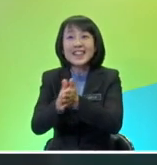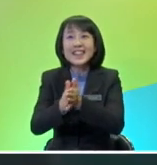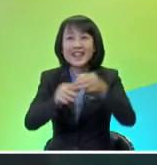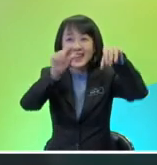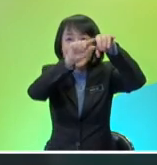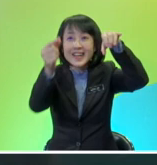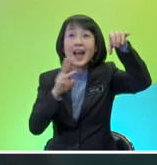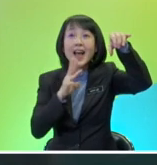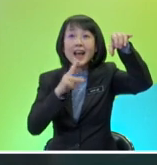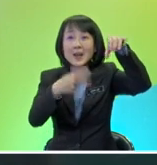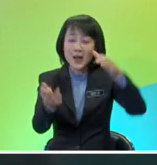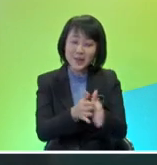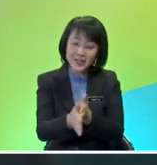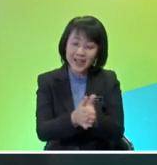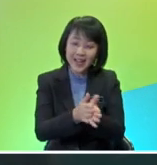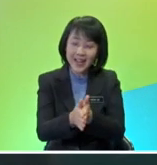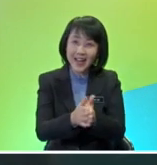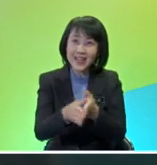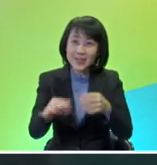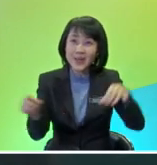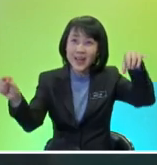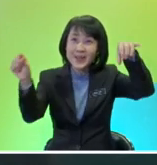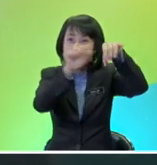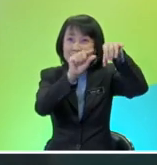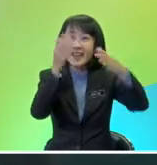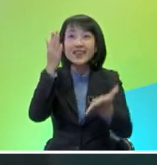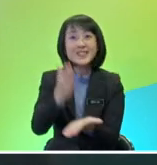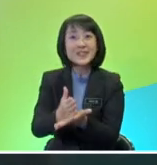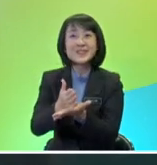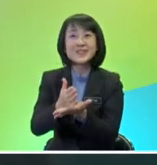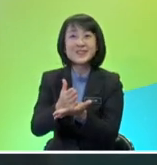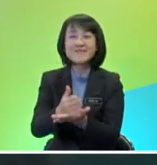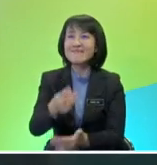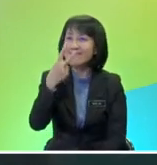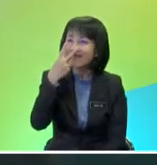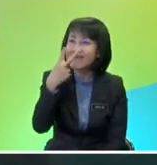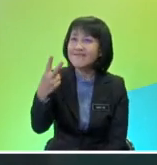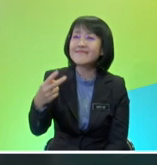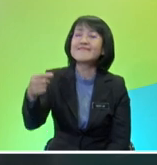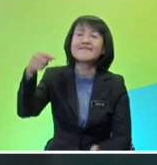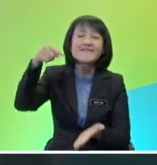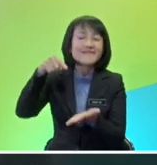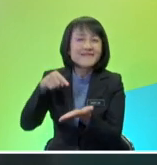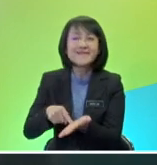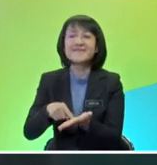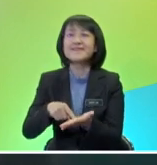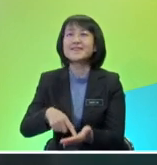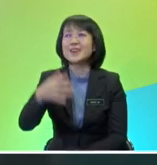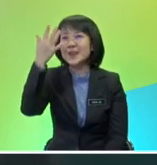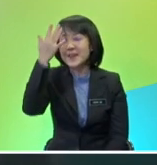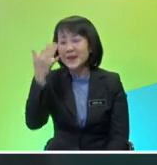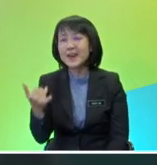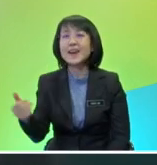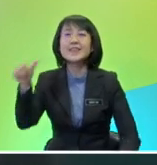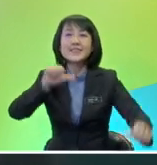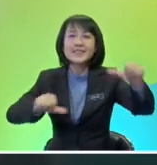Jadi kita boleh kontrol dia apa, melalui pin itu sahaja. Nampak tak? Inilah salah satunya kenapa mata